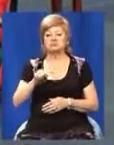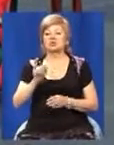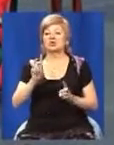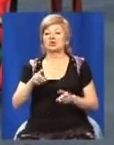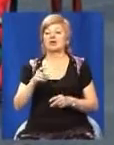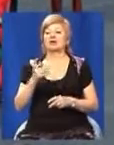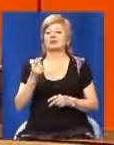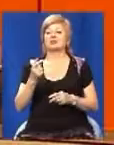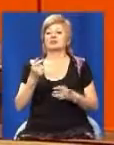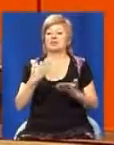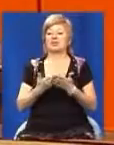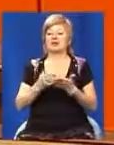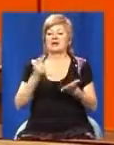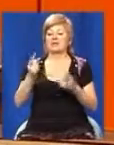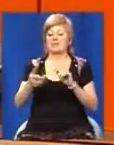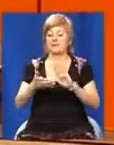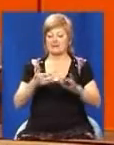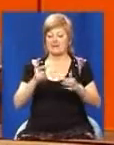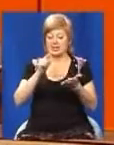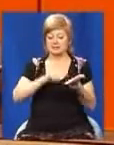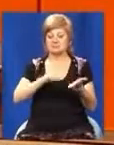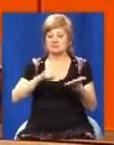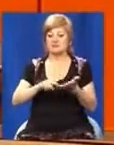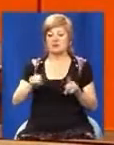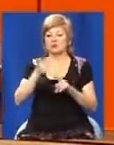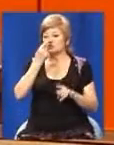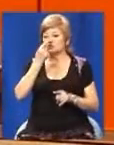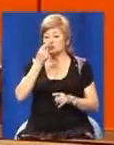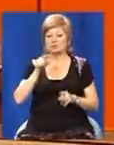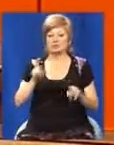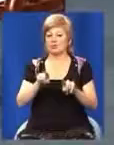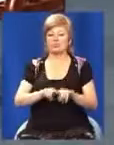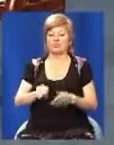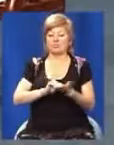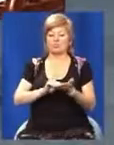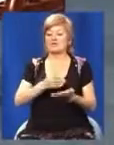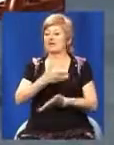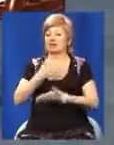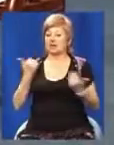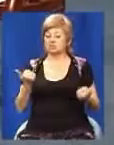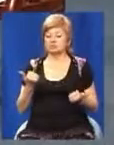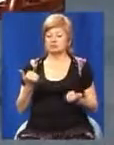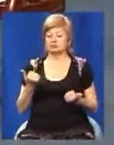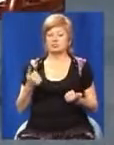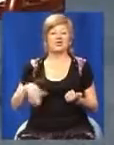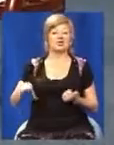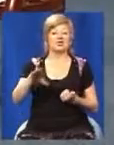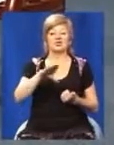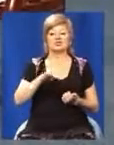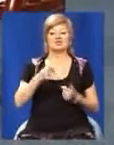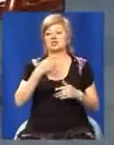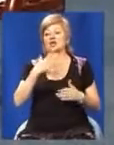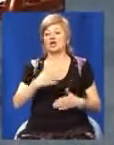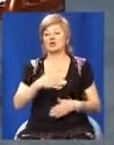людини відбиток пальця. Ну, да. Уявляєш? Іншого такого носа немає. А ще ти знаєш, що пси зазвичай не